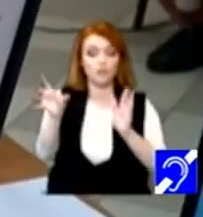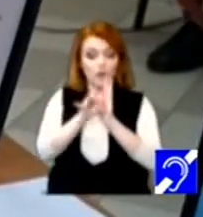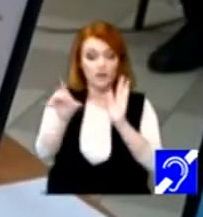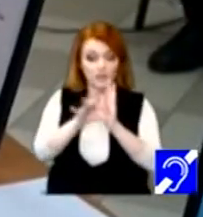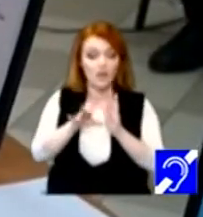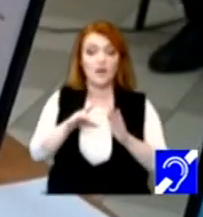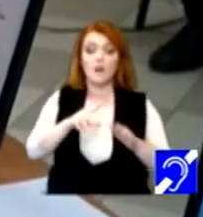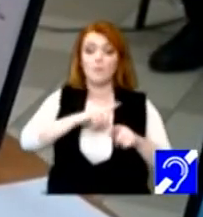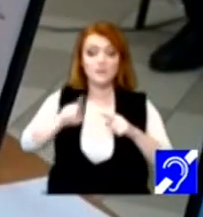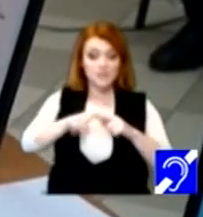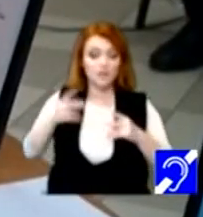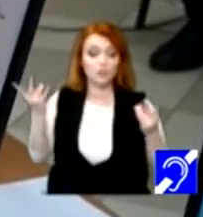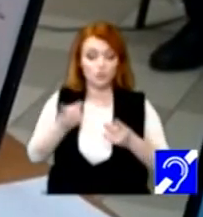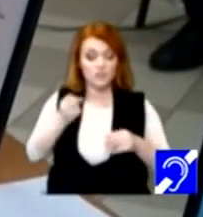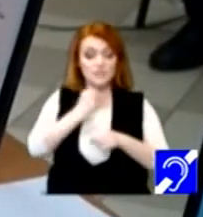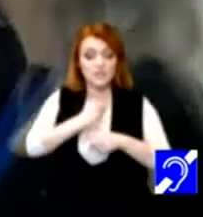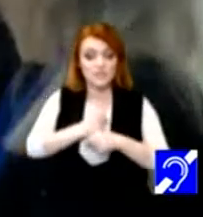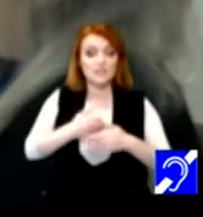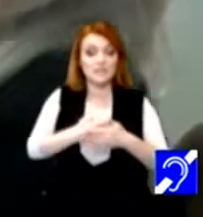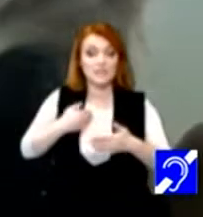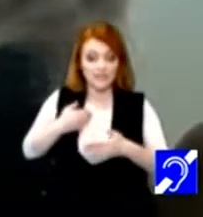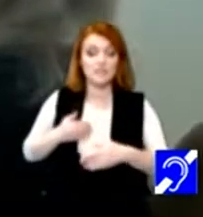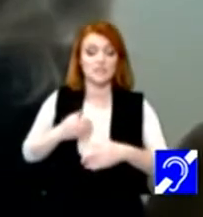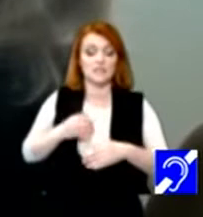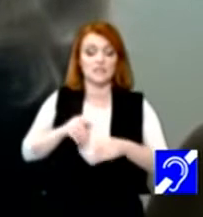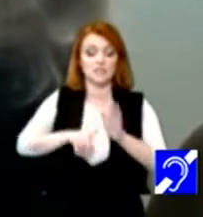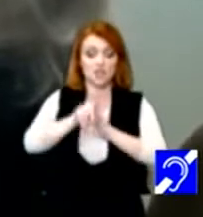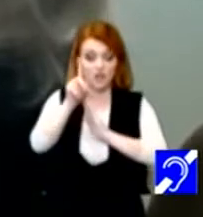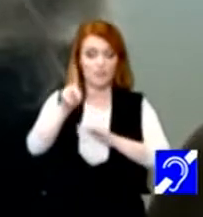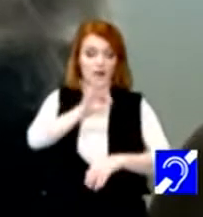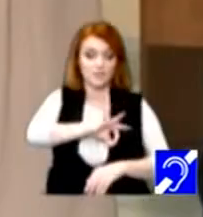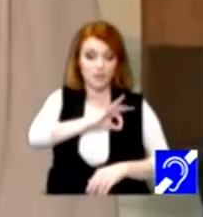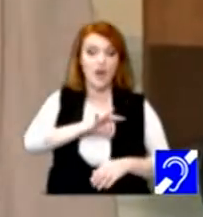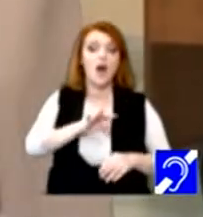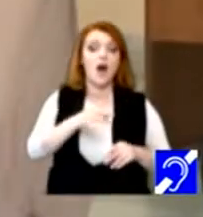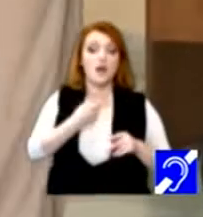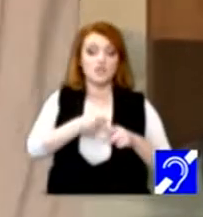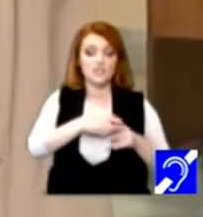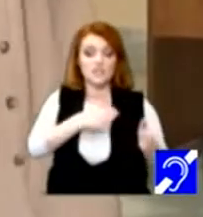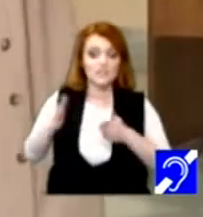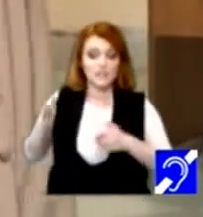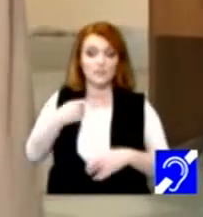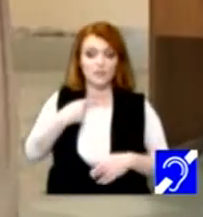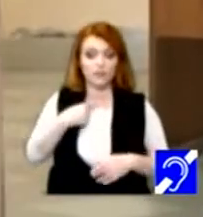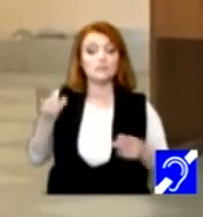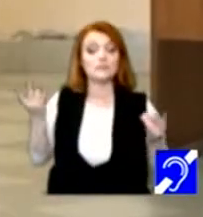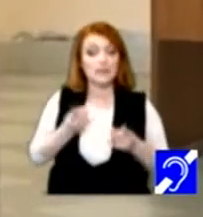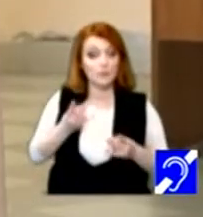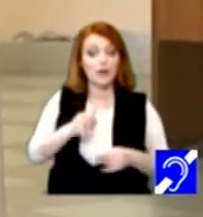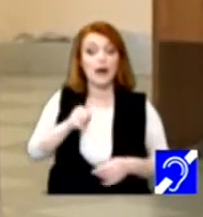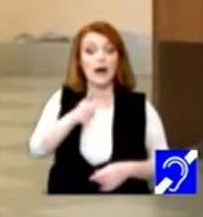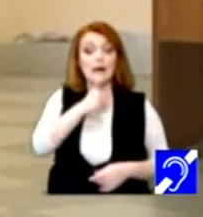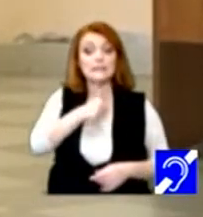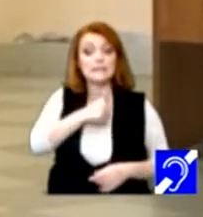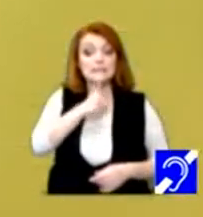să se facă gradual. El susține că înainte de a fi pus în aplicare, mecanismul acestui sistem de vot trebuie testat în cadrul unor